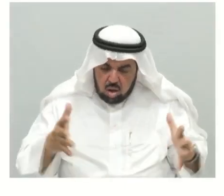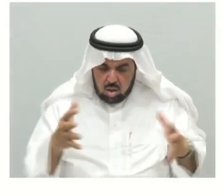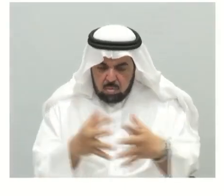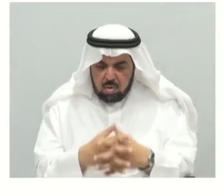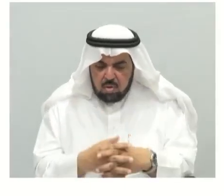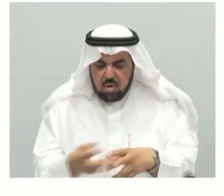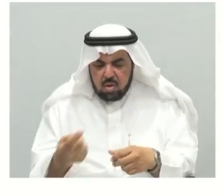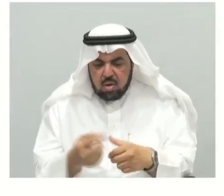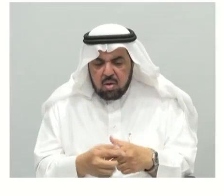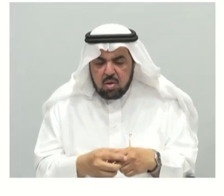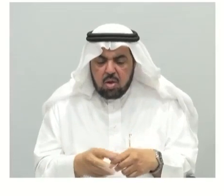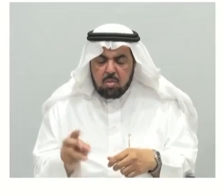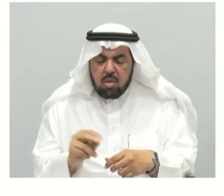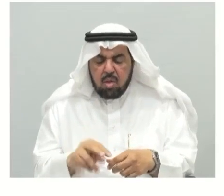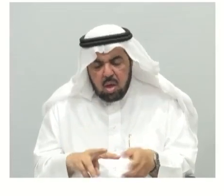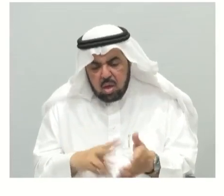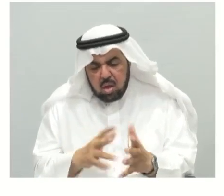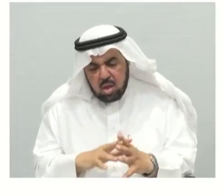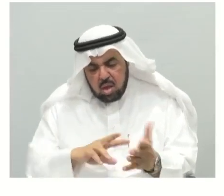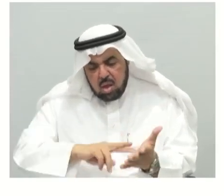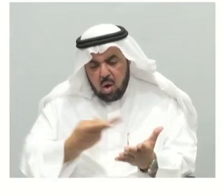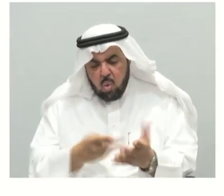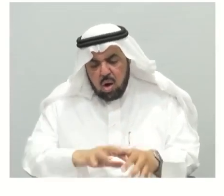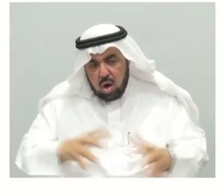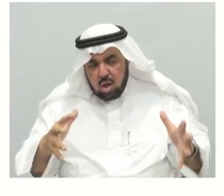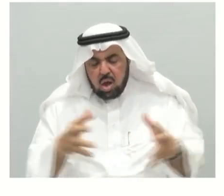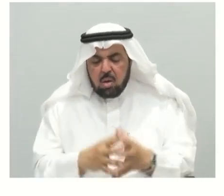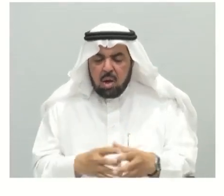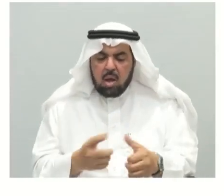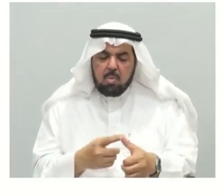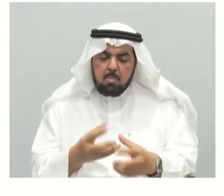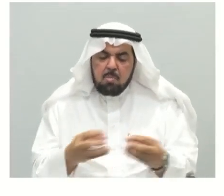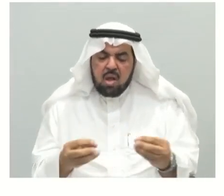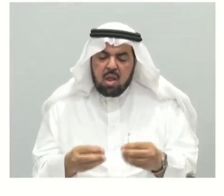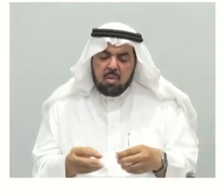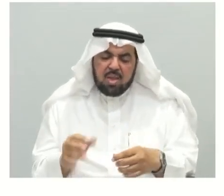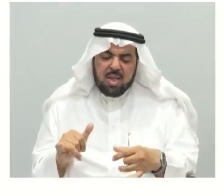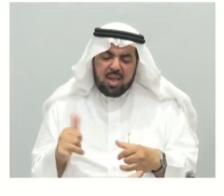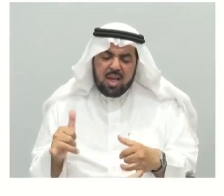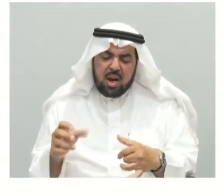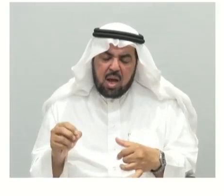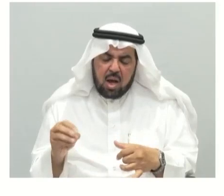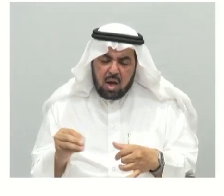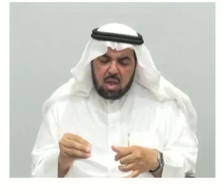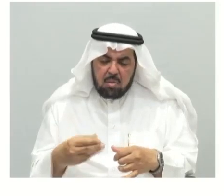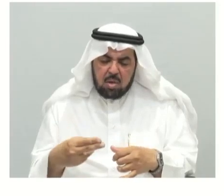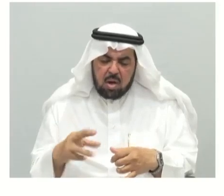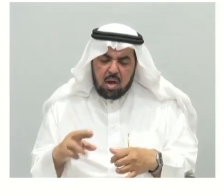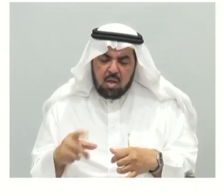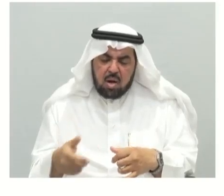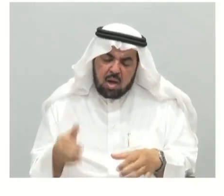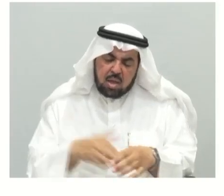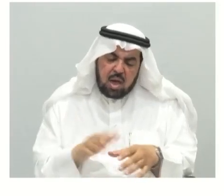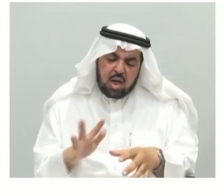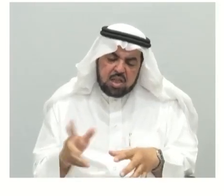هذا الرسم يمثل التحول الكامل بدء بالبيضه ثم اليرقه ثم عذراء داخل